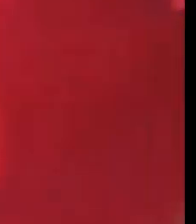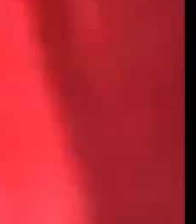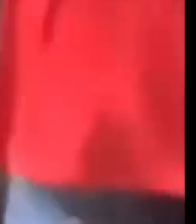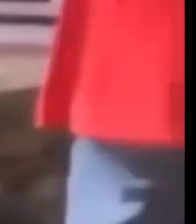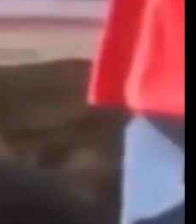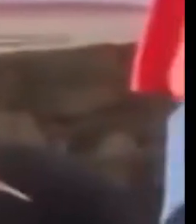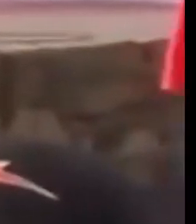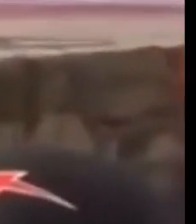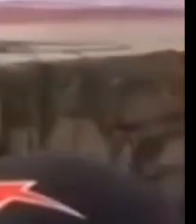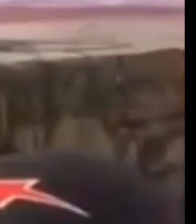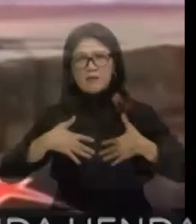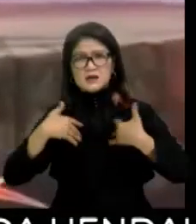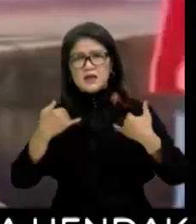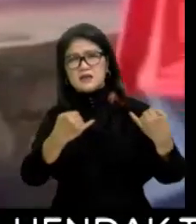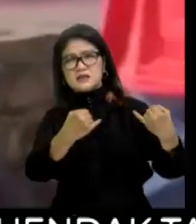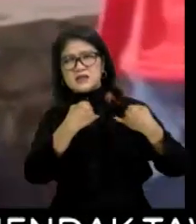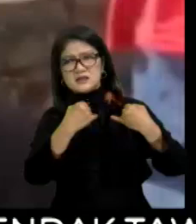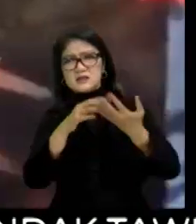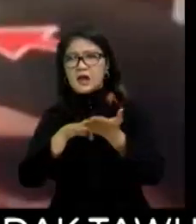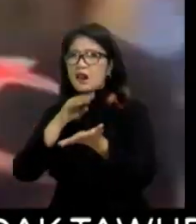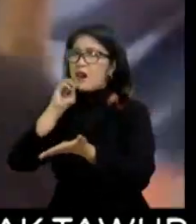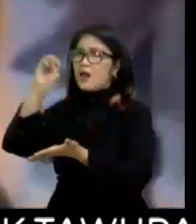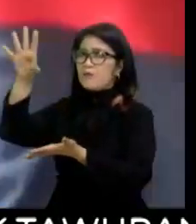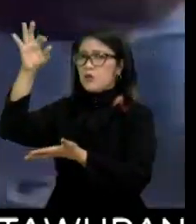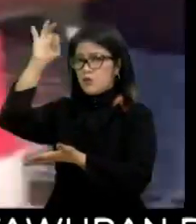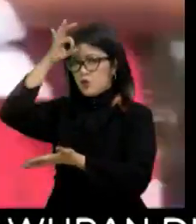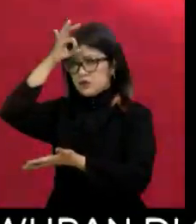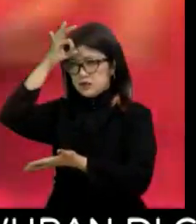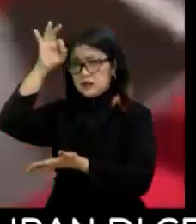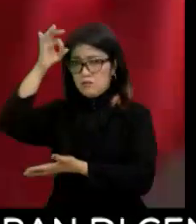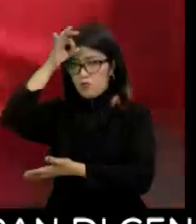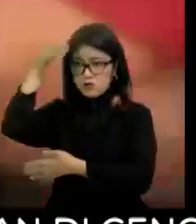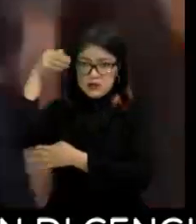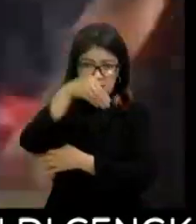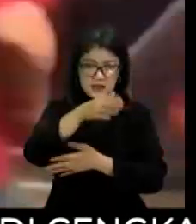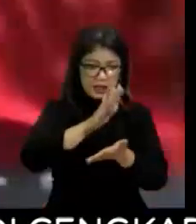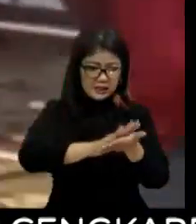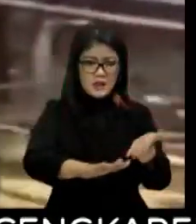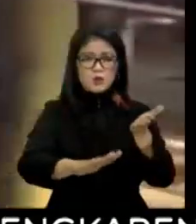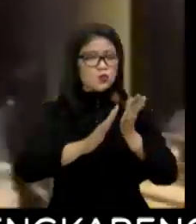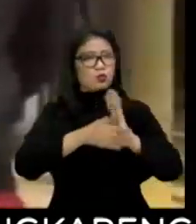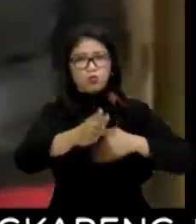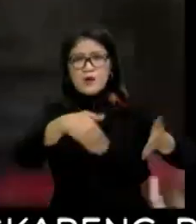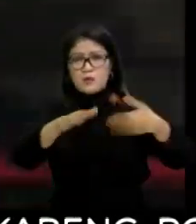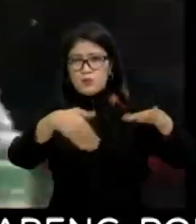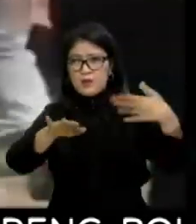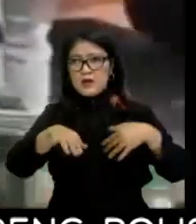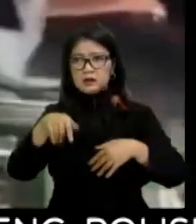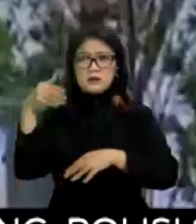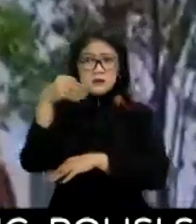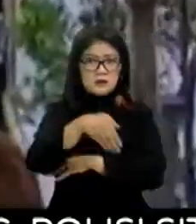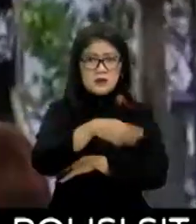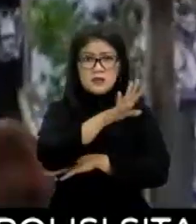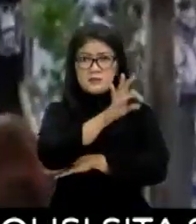merasa terganggu hingga melapor ke aparat operasi yang tiba pun langsung membubarkan acara yang dihadiri lima ratusan pengendara